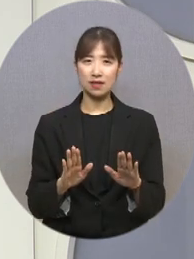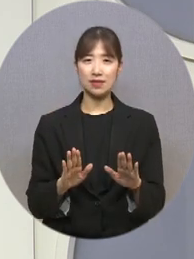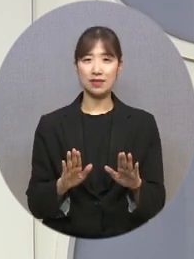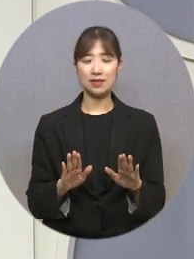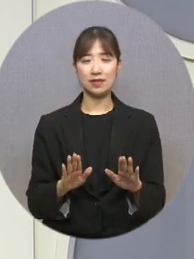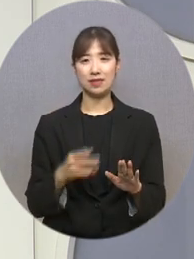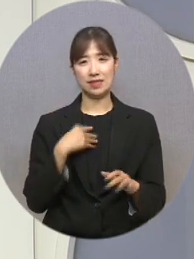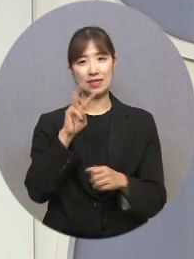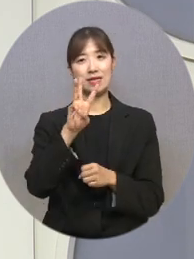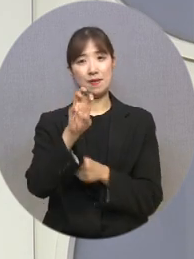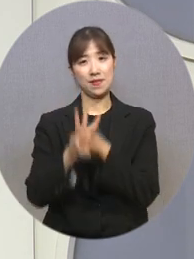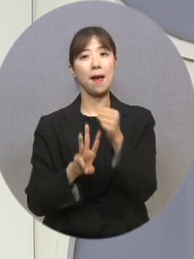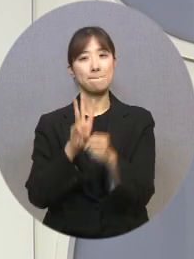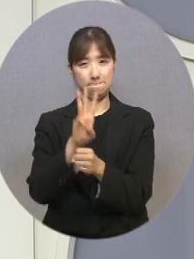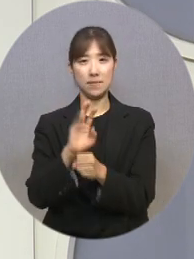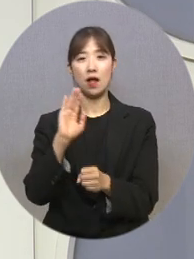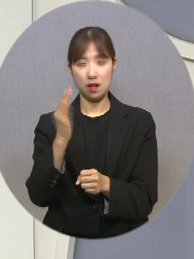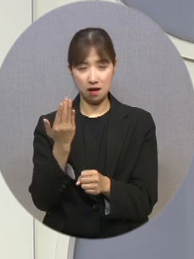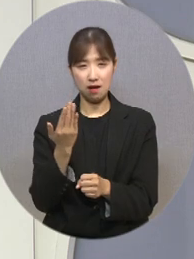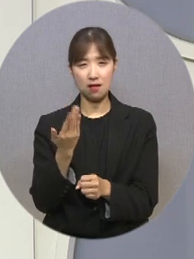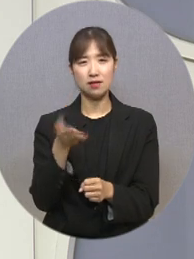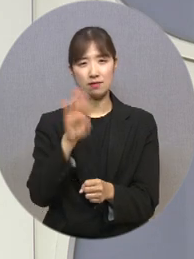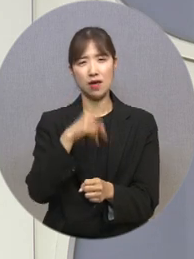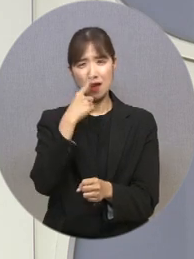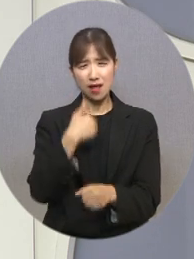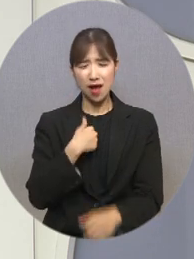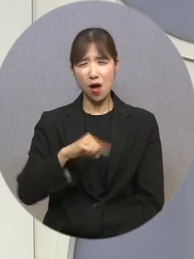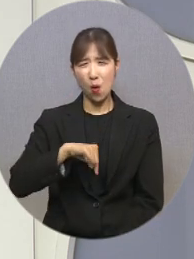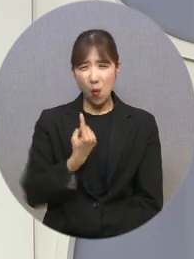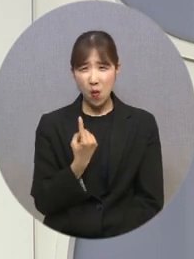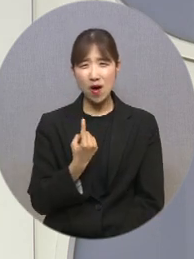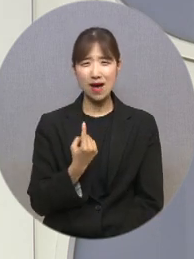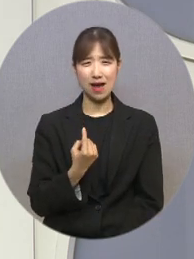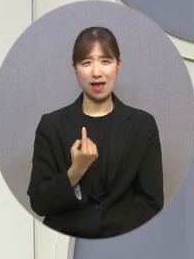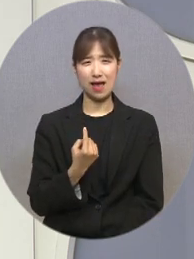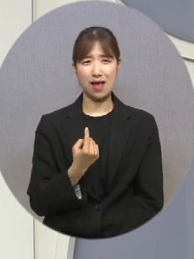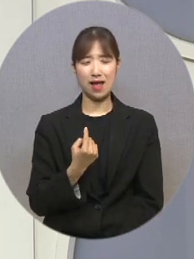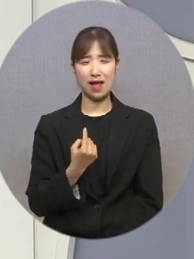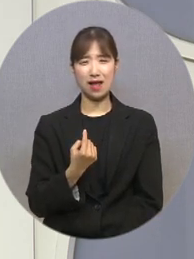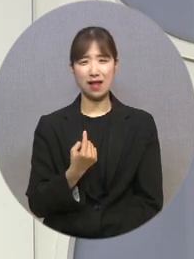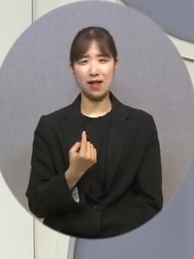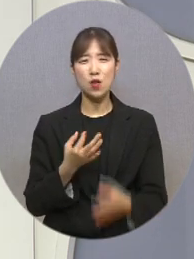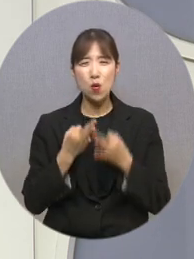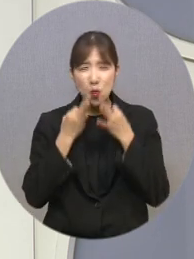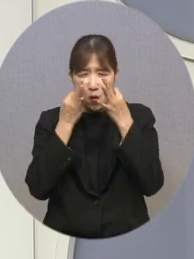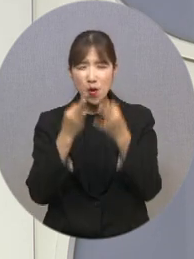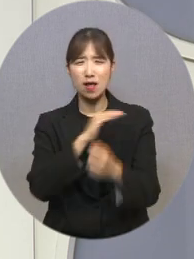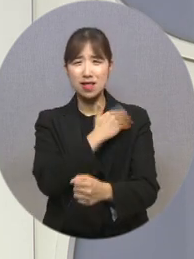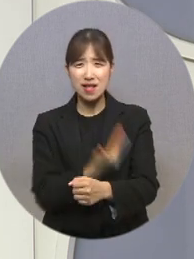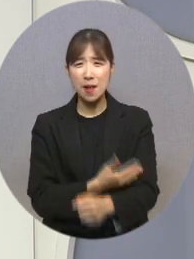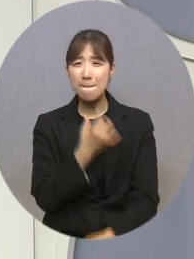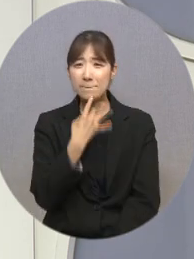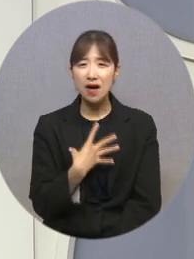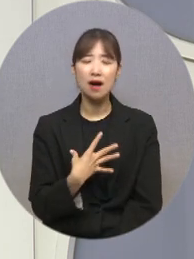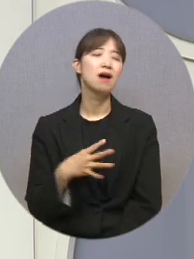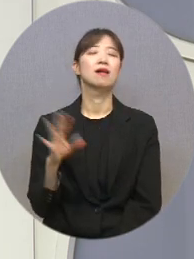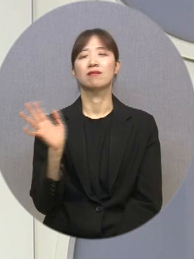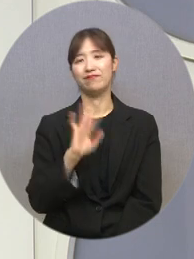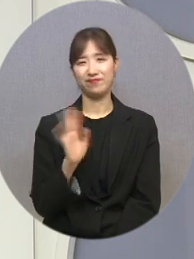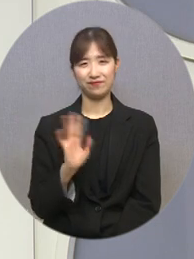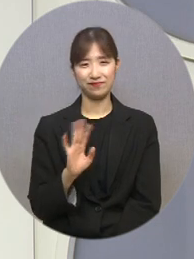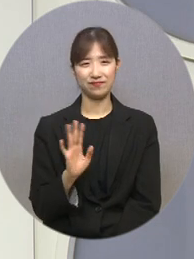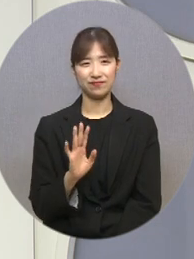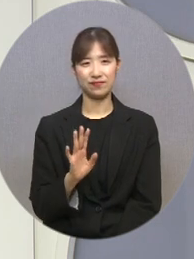이게 33년 차지만 현재 저는 오로지 저 혼자만의 어떤 그 노력으로 여기까지 온 게 아니고 일단은